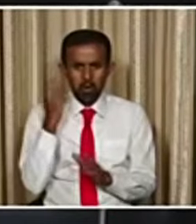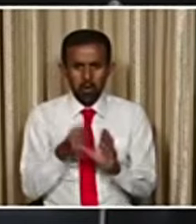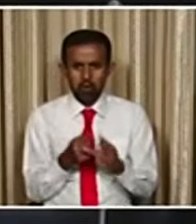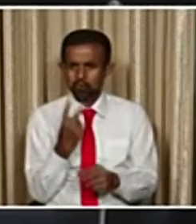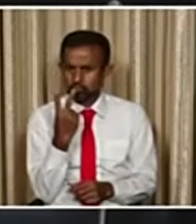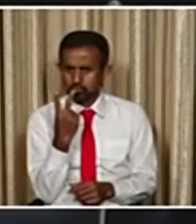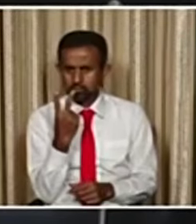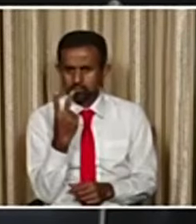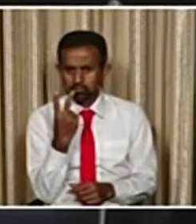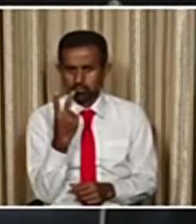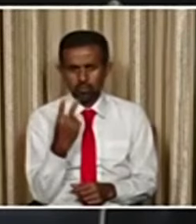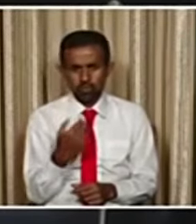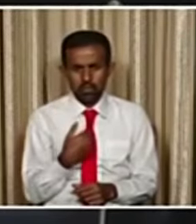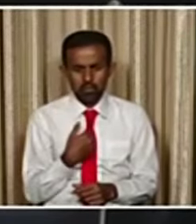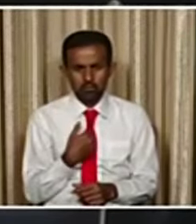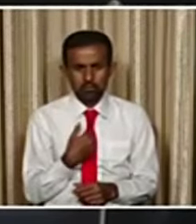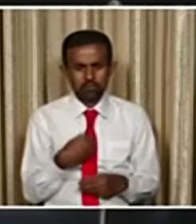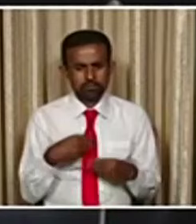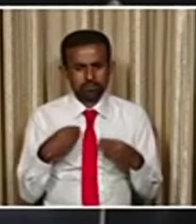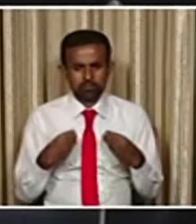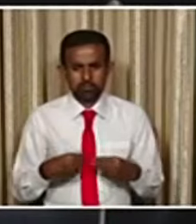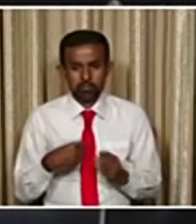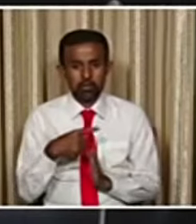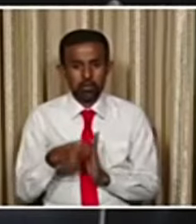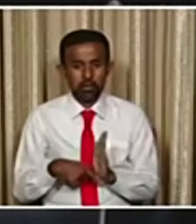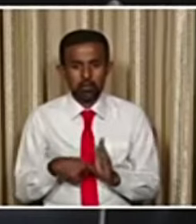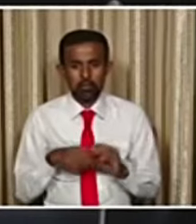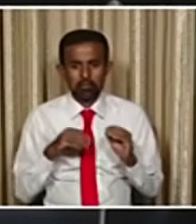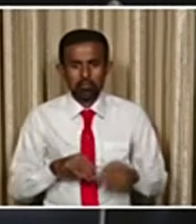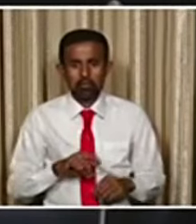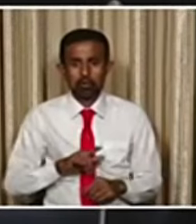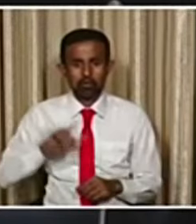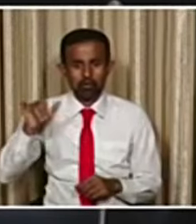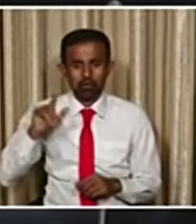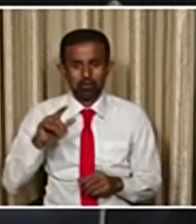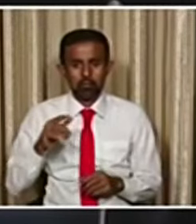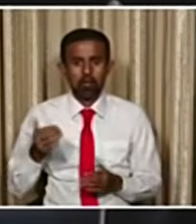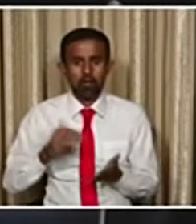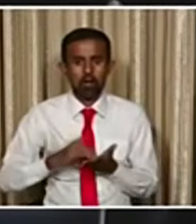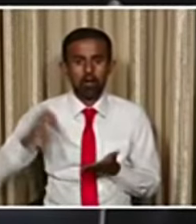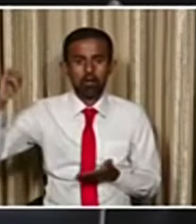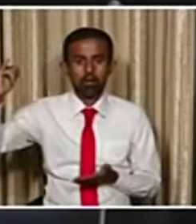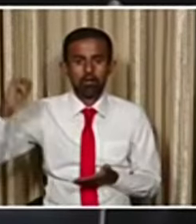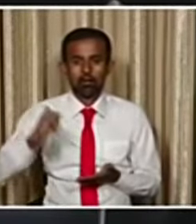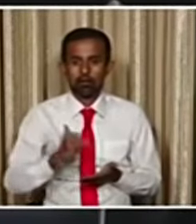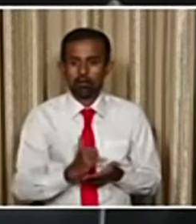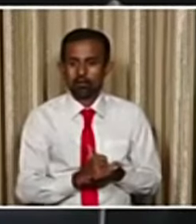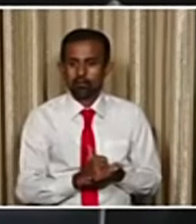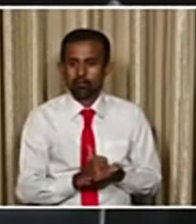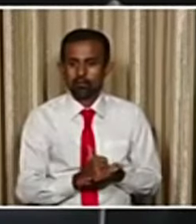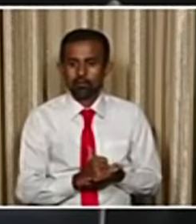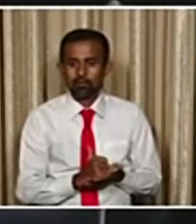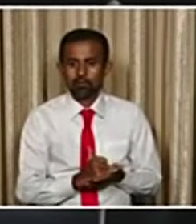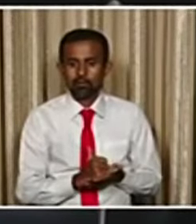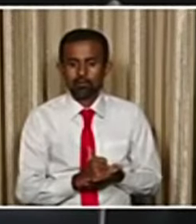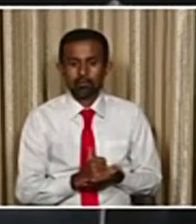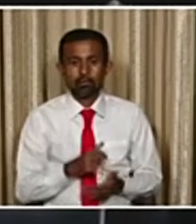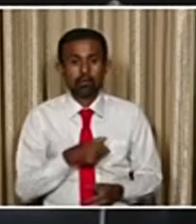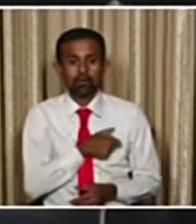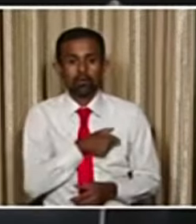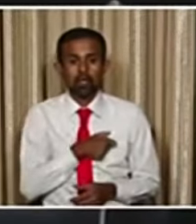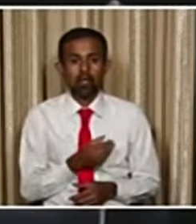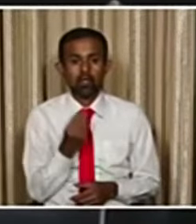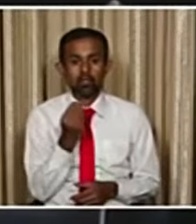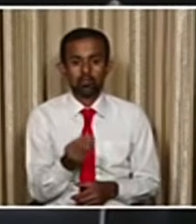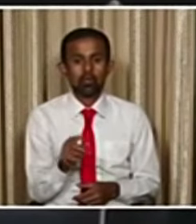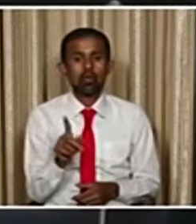තුල අපිට එපා වෙච්ච මේ රට, අපි දාලා ගිය රටට මිනිස්සු ආපසු වෙනවා. එහෙනම් මේකට නායකත්වය